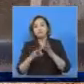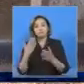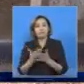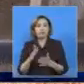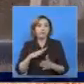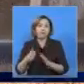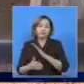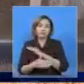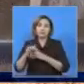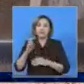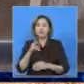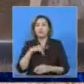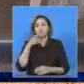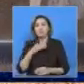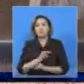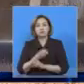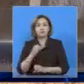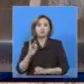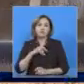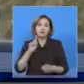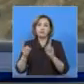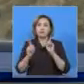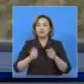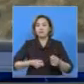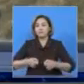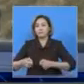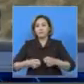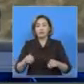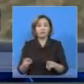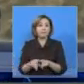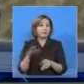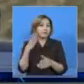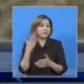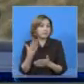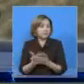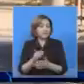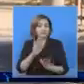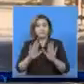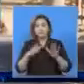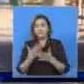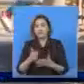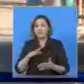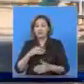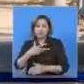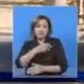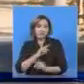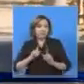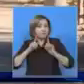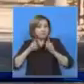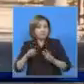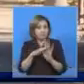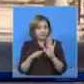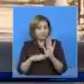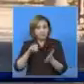пиком в конце апреля, сказал Алексей Цой на заседании правительства. При реалистичном сценарии охвате вакцинации, согласно